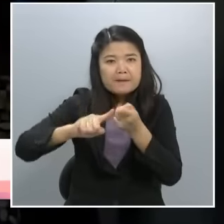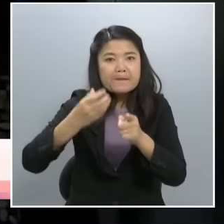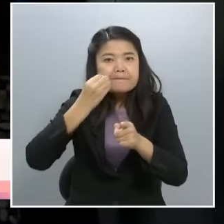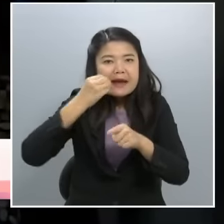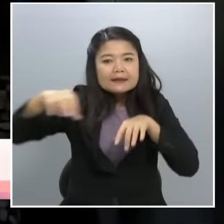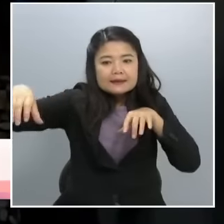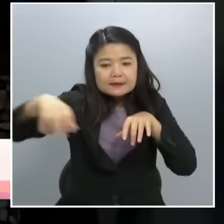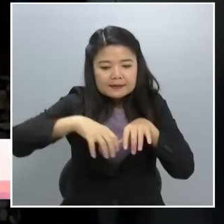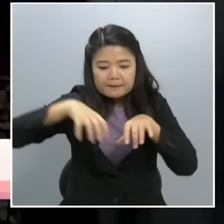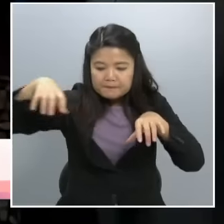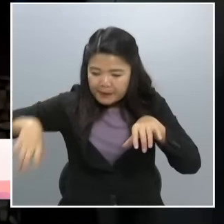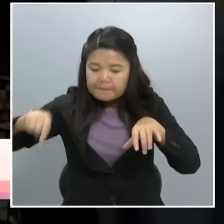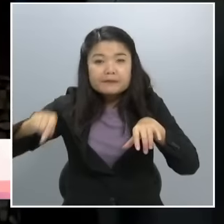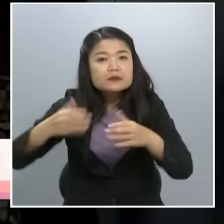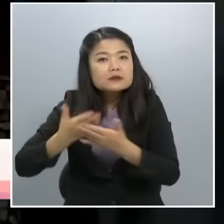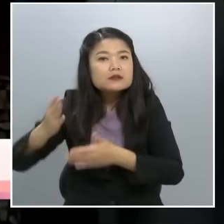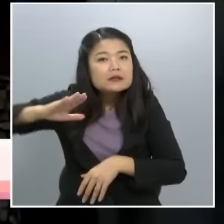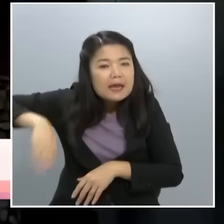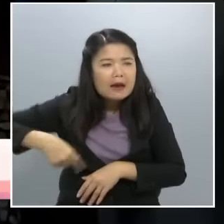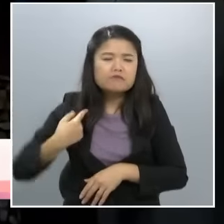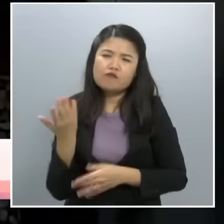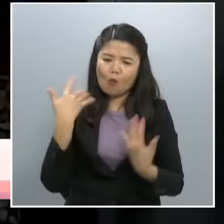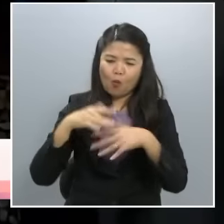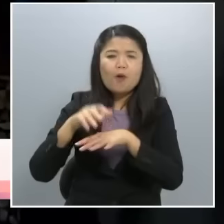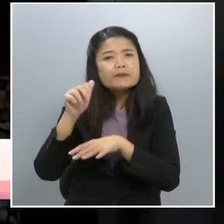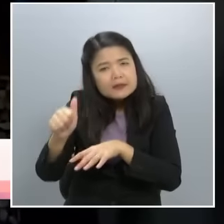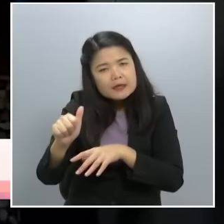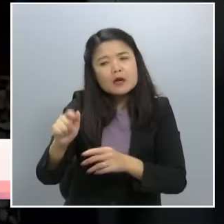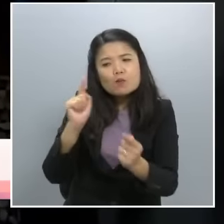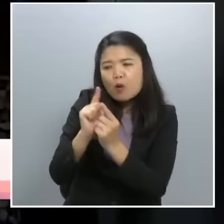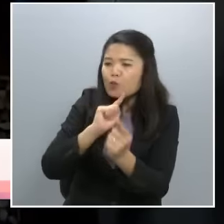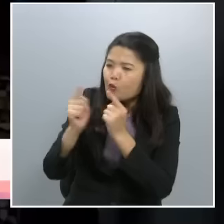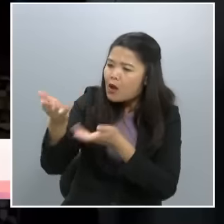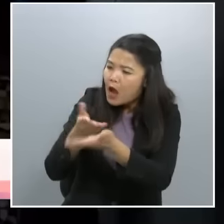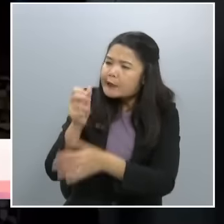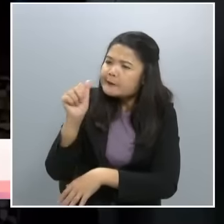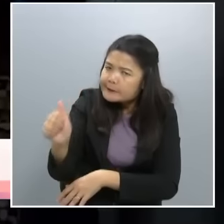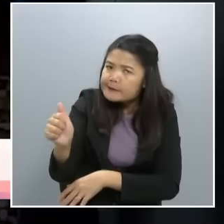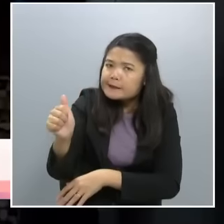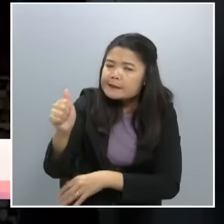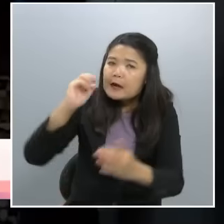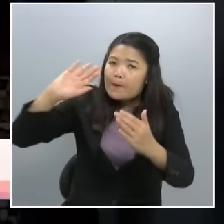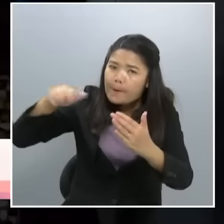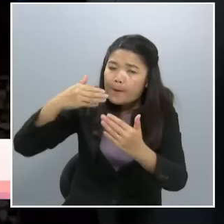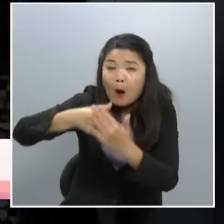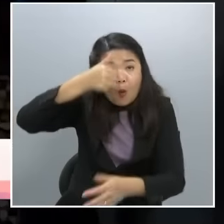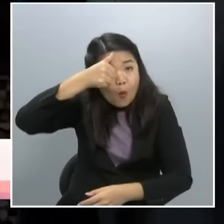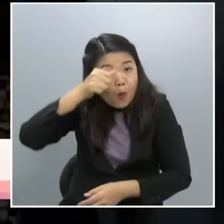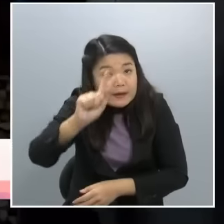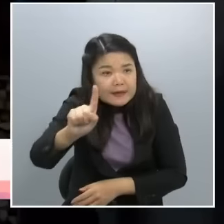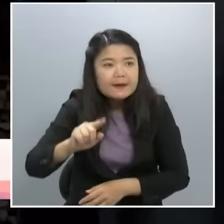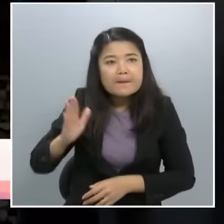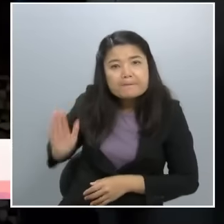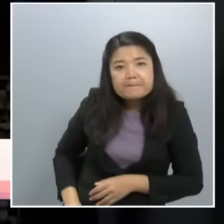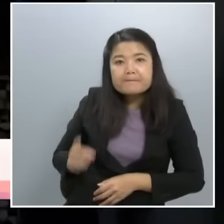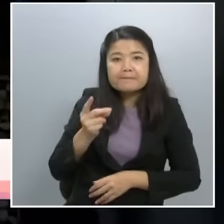านอยู่หลังถัดไปแรกๆอยู่กันดีค่ะทักทายอัธยาศัยดีจนมีวันหนึ่งหมาที่เลี้ยงชื่อ